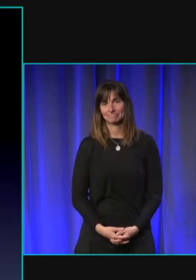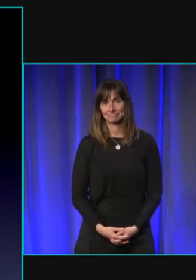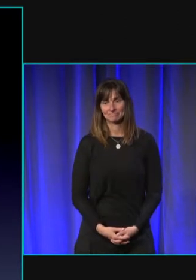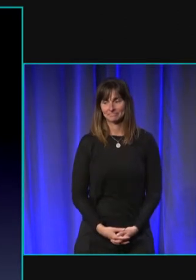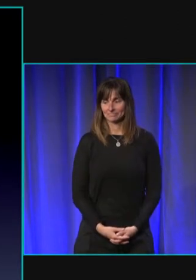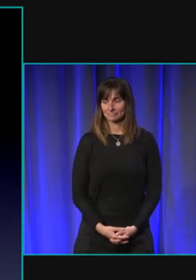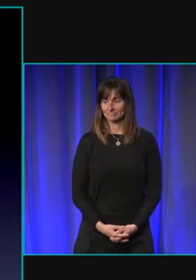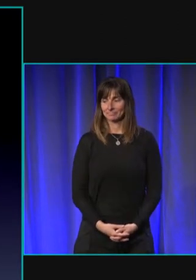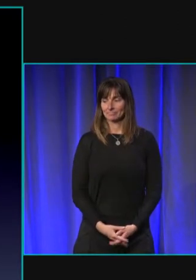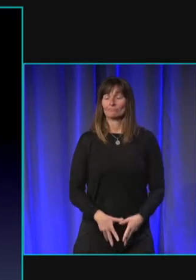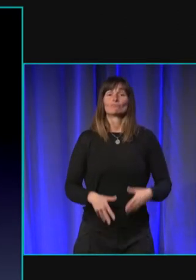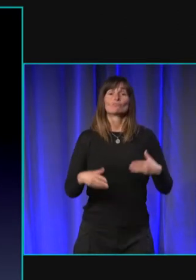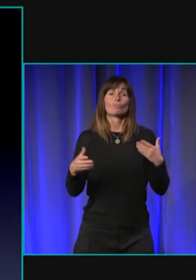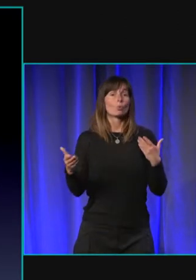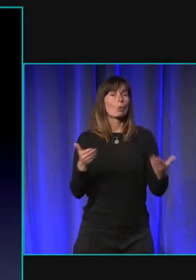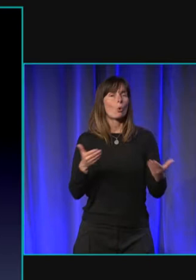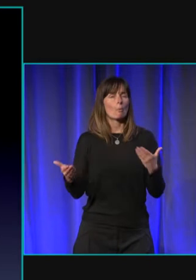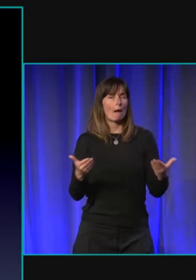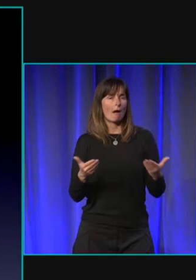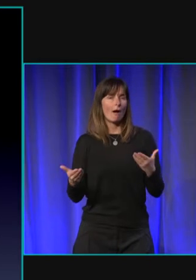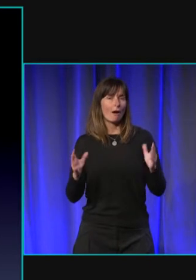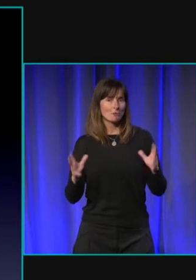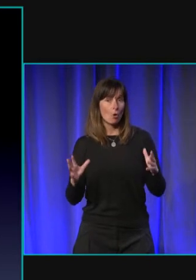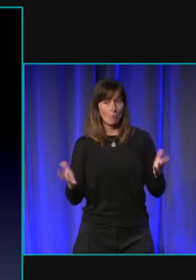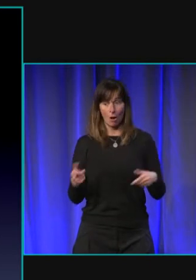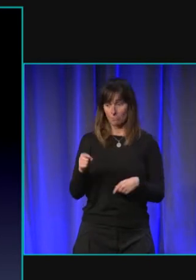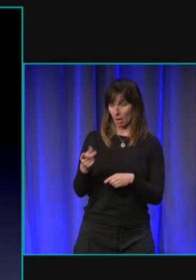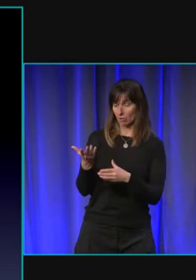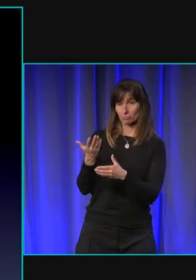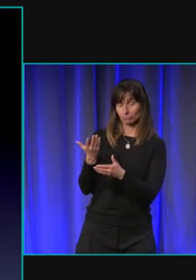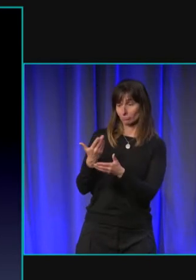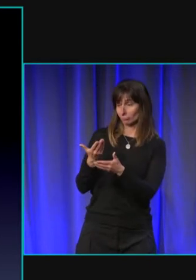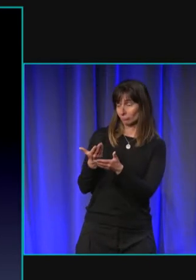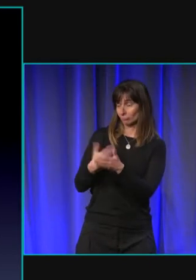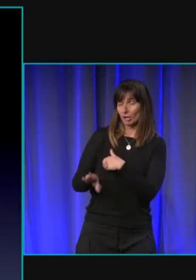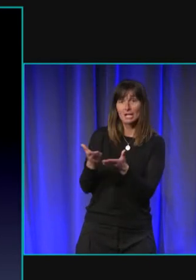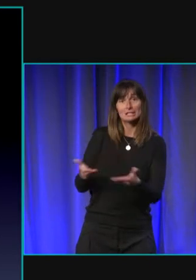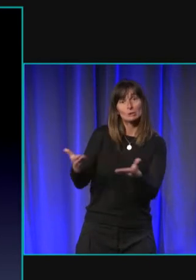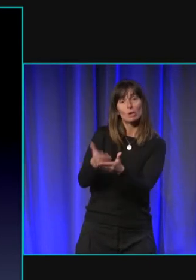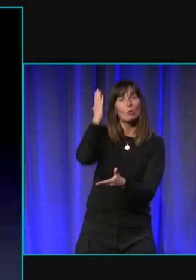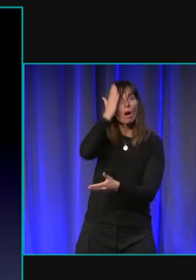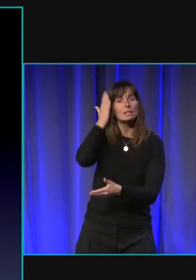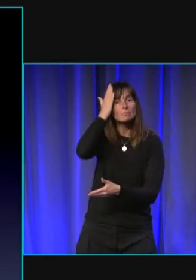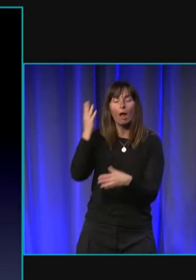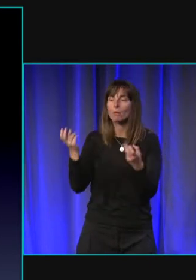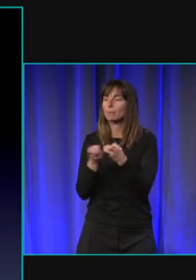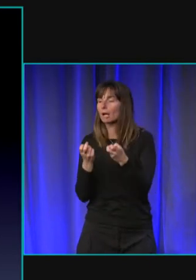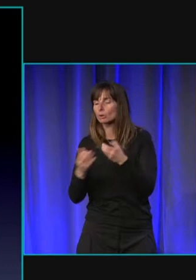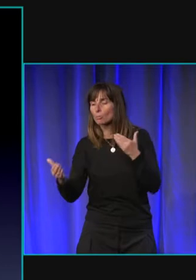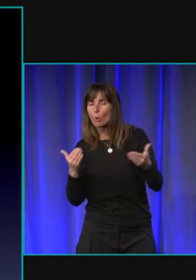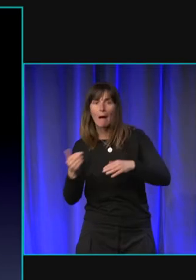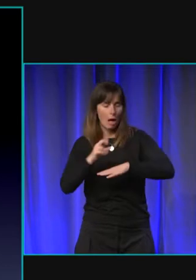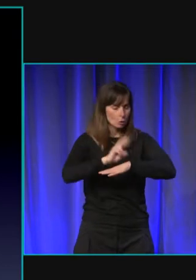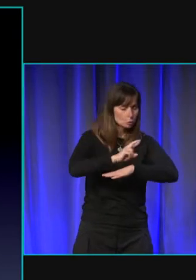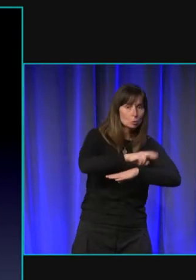Alors, le comparatif, il peut se faire aussi dans le modèle animal, c'est-à-dire que lorsque vous voulez comparer une souris à